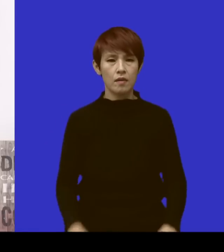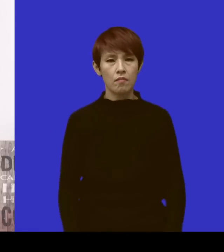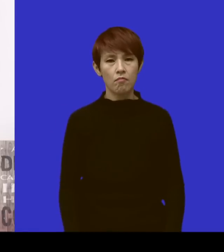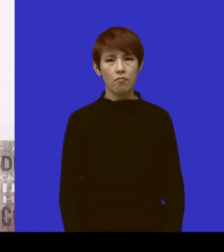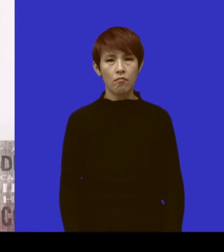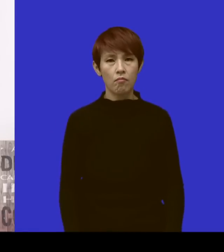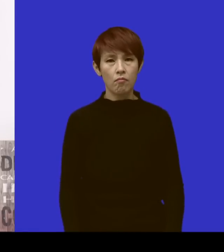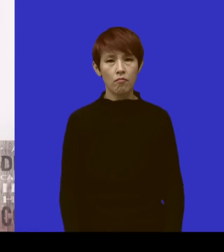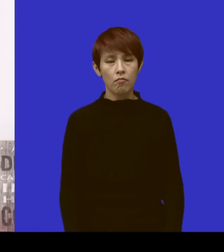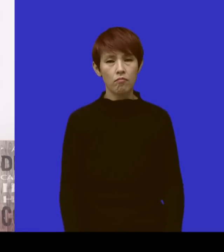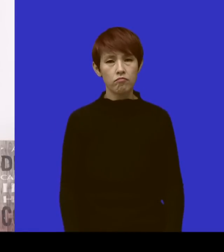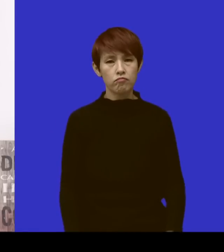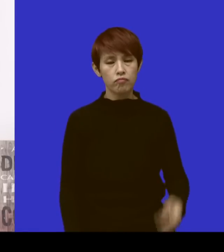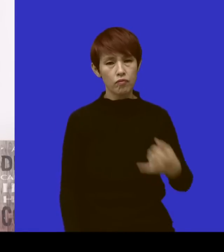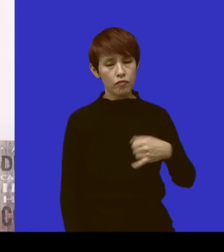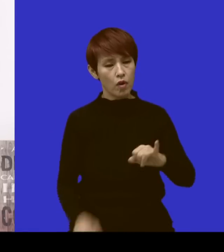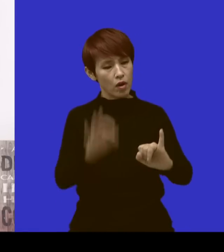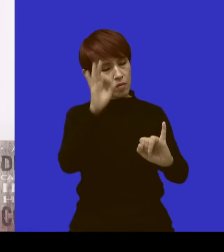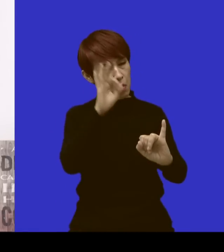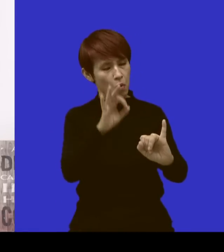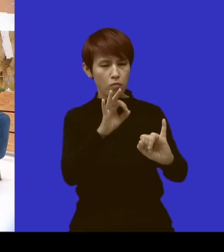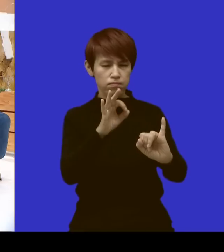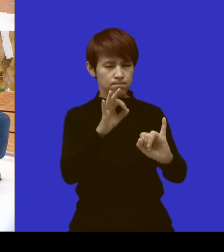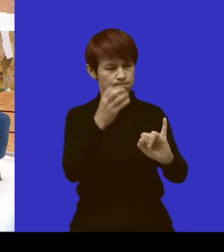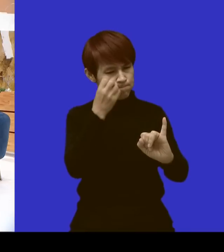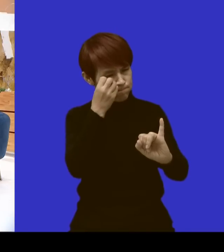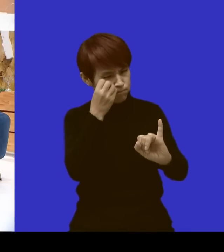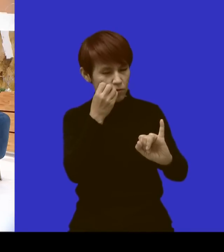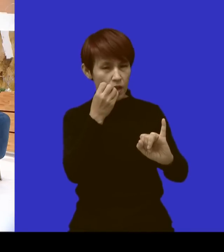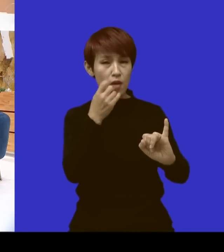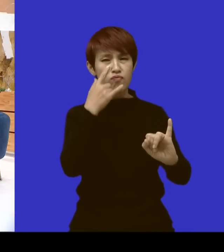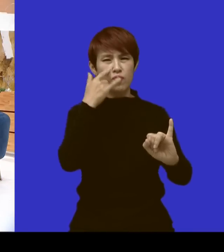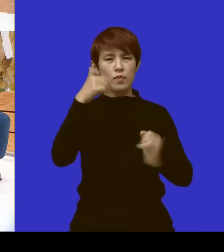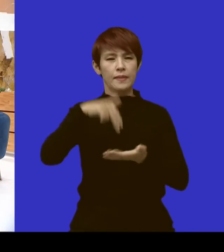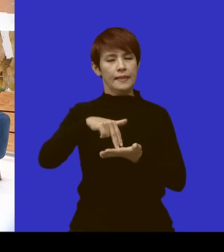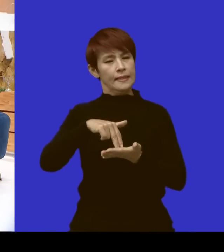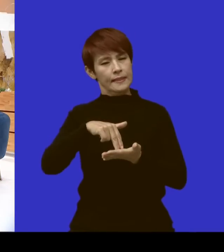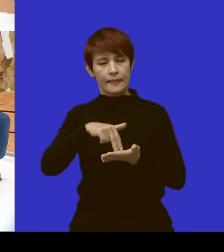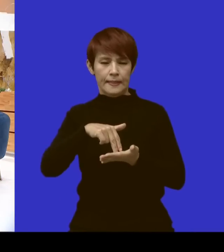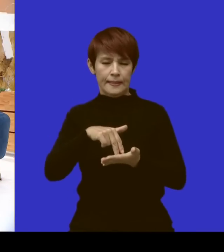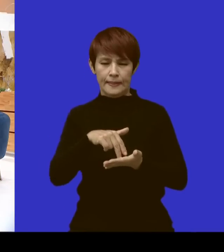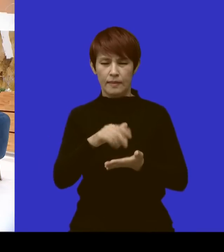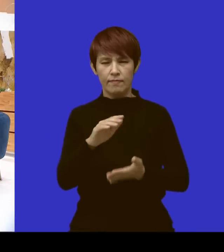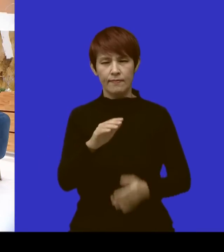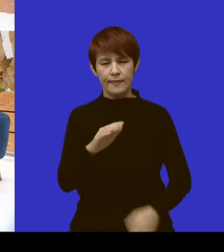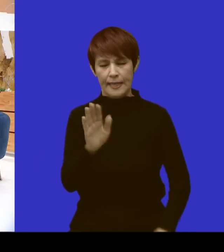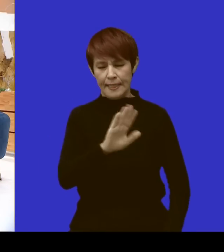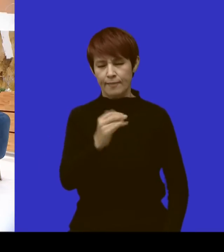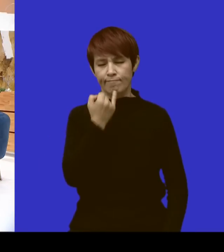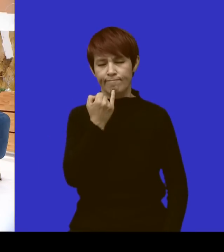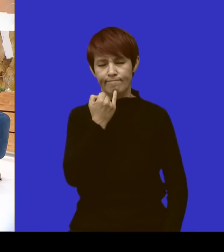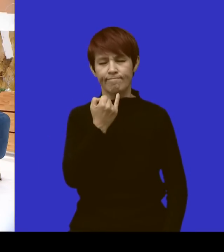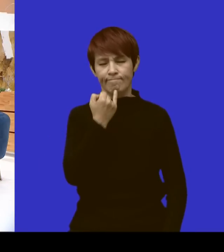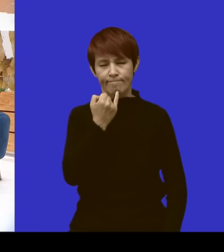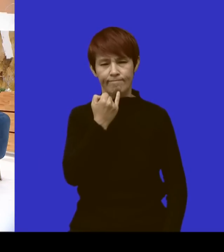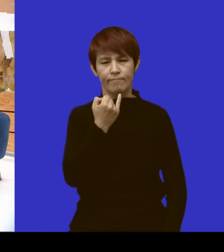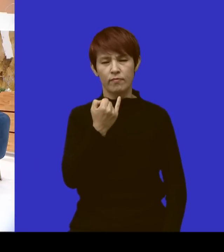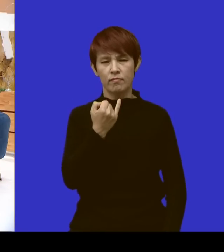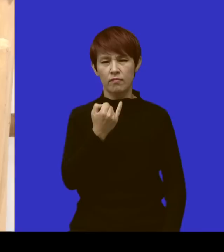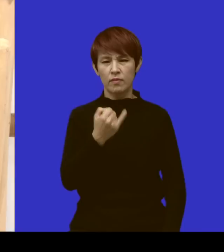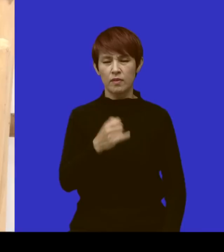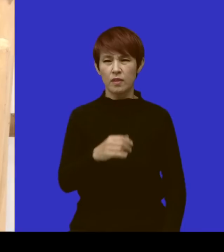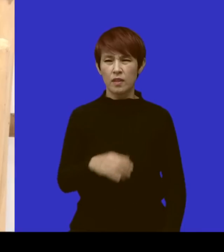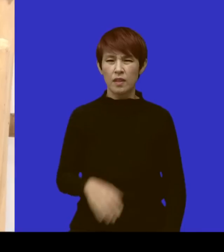특이점이 보여도 네. 부모 입장에서는 인정하기가 쉽지 그럼요, 않잖아요. 그럼요. 예. 그래서 어떻게 보면은 나 몰라 하고 괜찮아질 거야. 누가 뭐 꼭